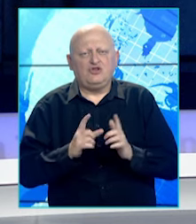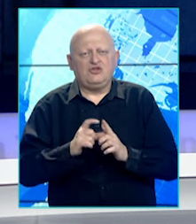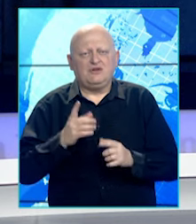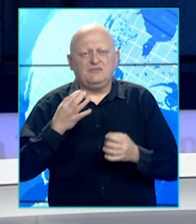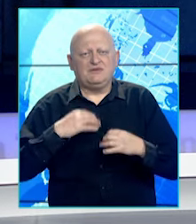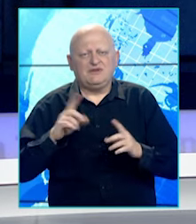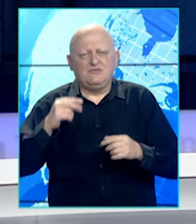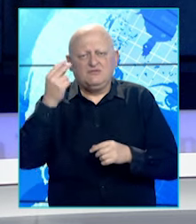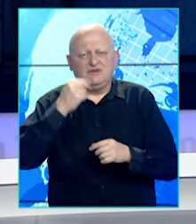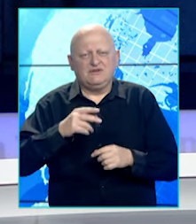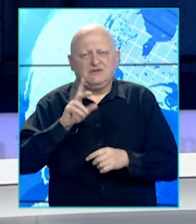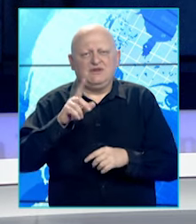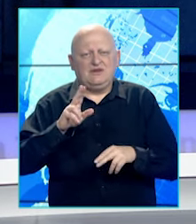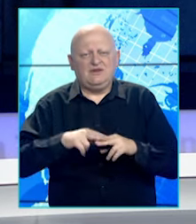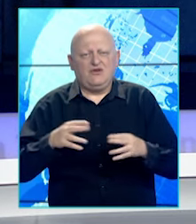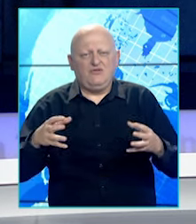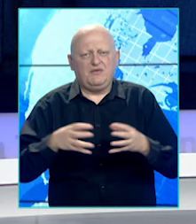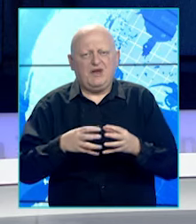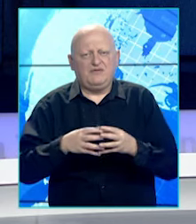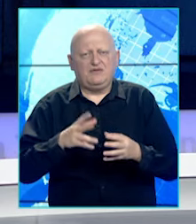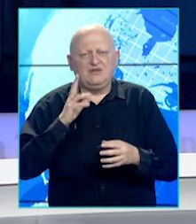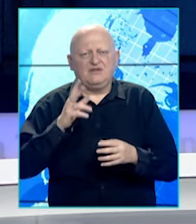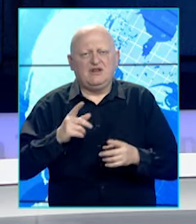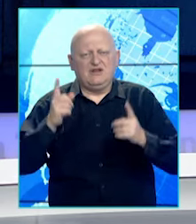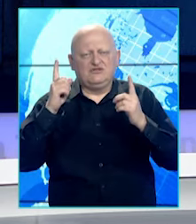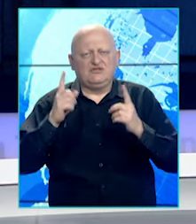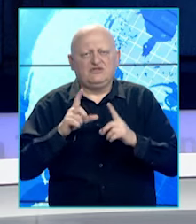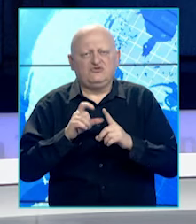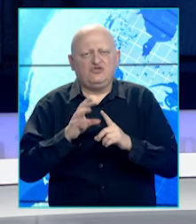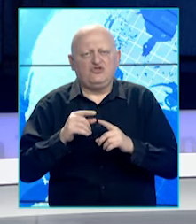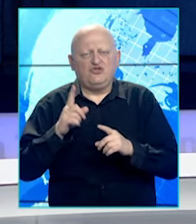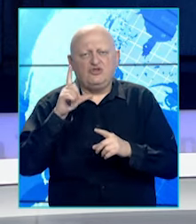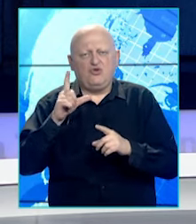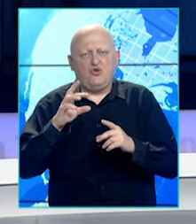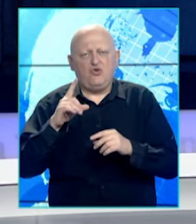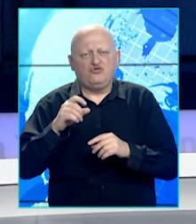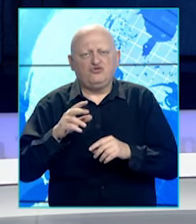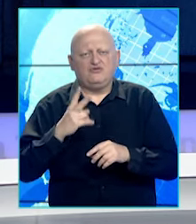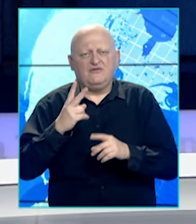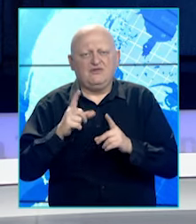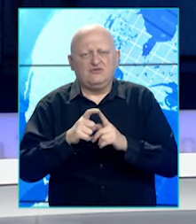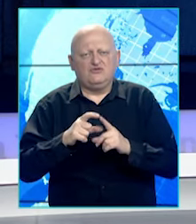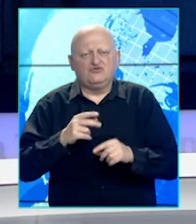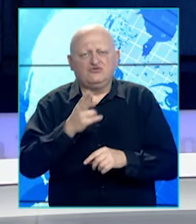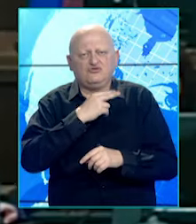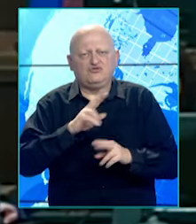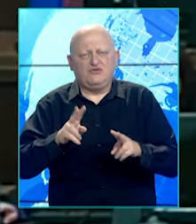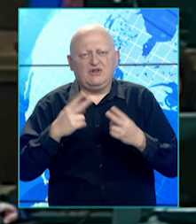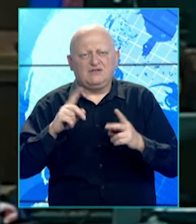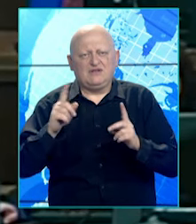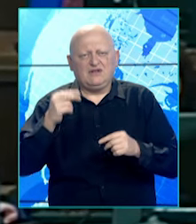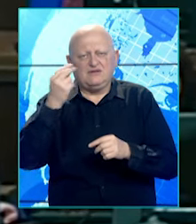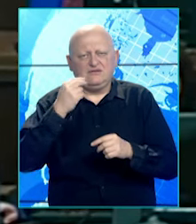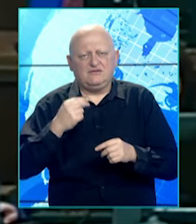Milorad Dodik, predsjednik Republike Srpske i njegov pravni tim, traže da se suđenje Dodiku i Lukiću, vršiocu dužnosti